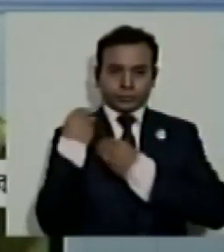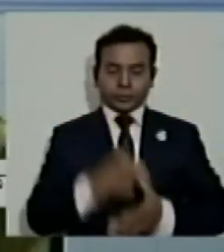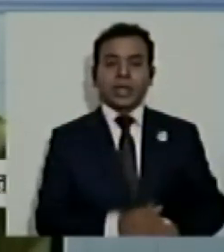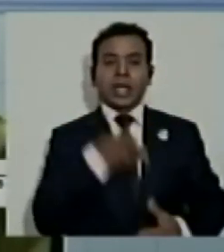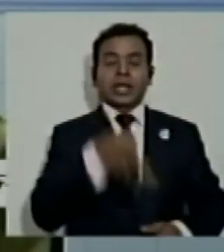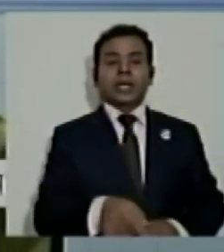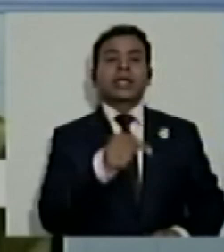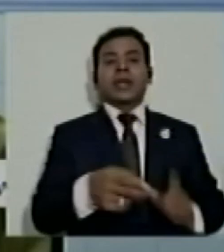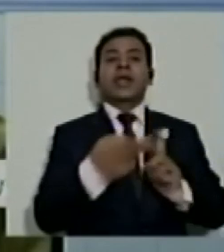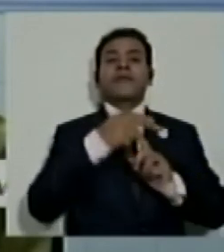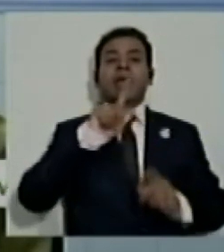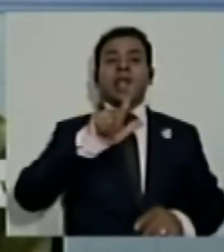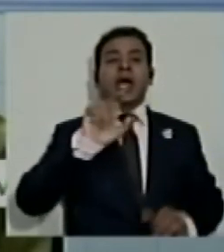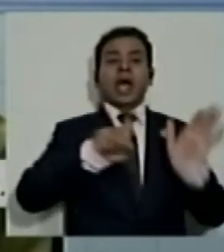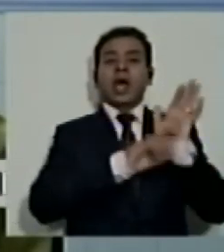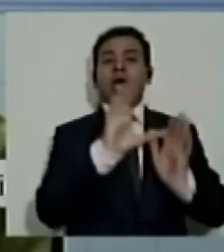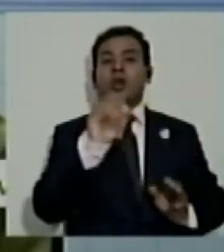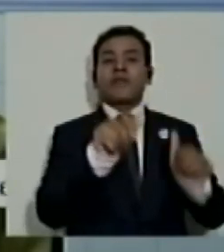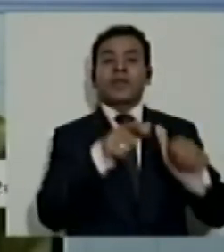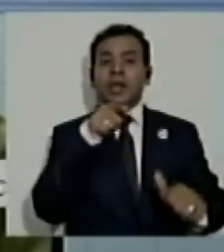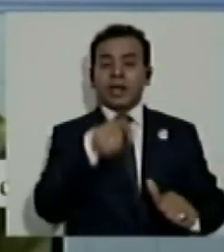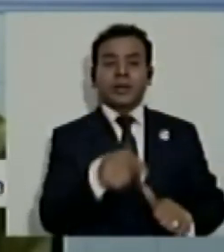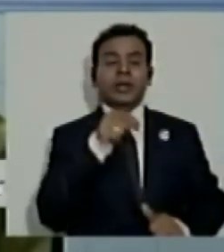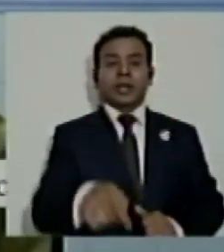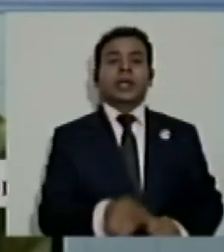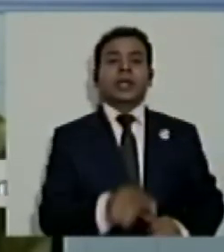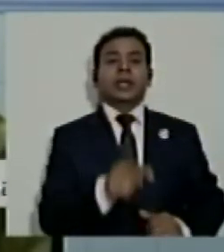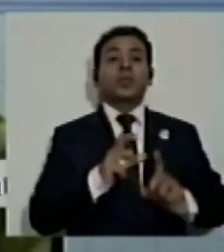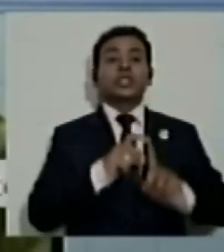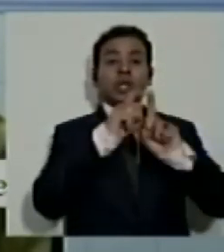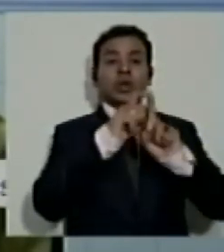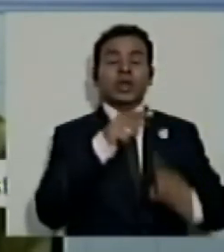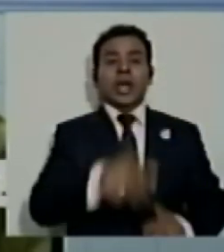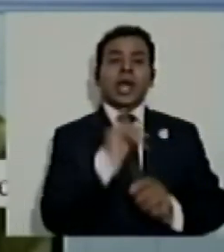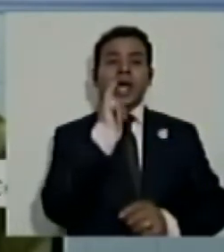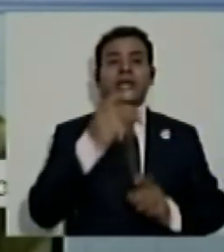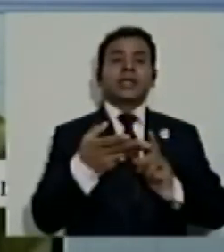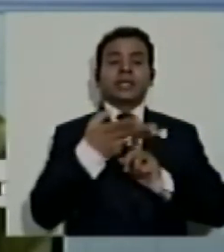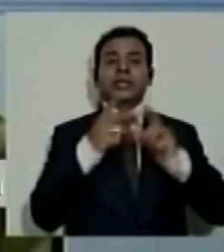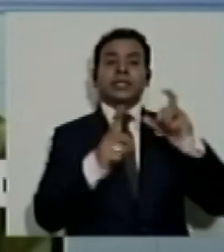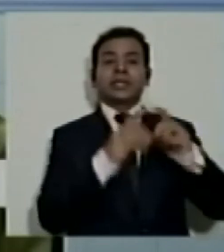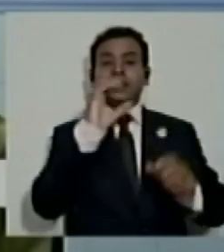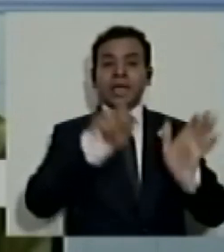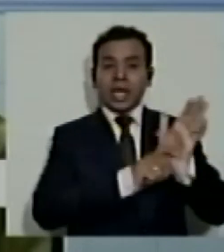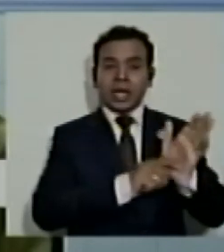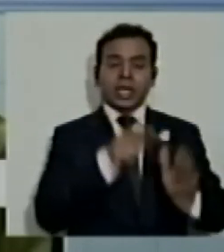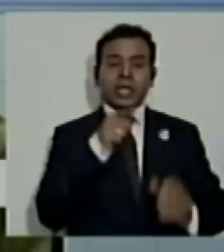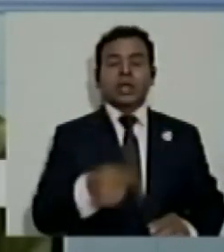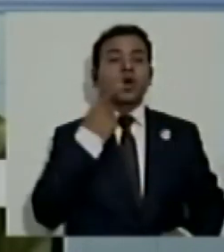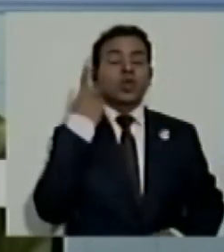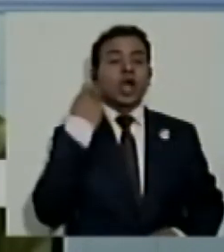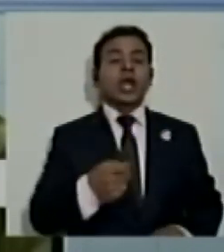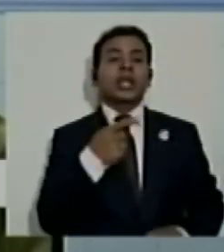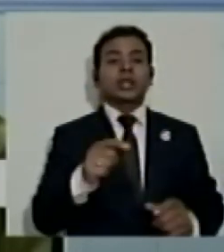সর্বশেষ আক্রান্ত মৃত্যু এই বিষয়ে তথ্য এবং উপাত্ত বিশ্লেষণ করবেন। অধ্যাপক ডাক্তার মির্জাদি সাবরিনা